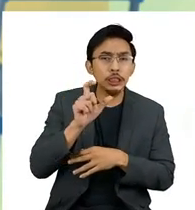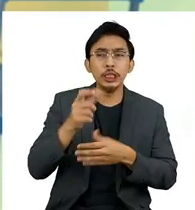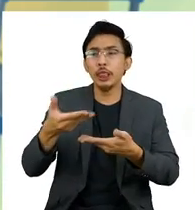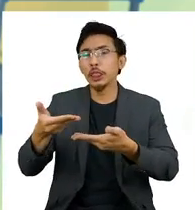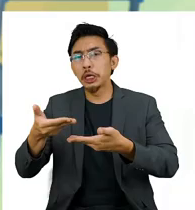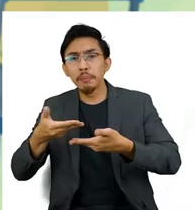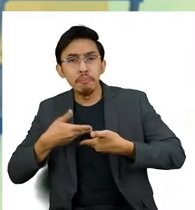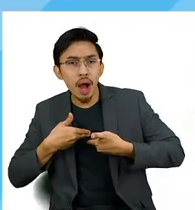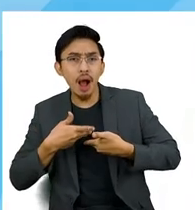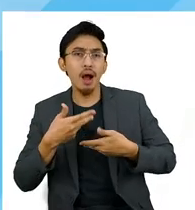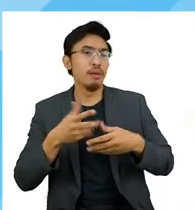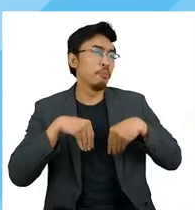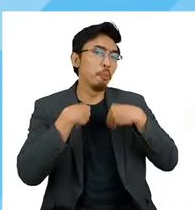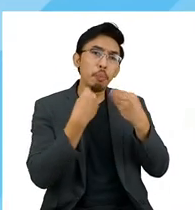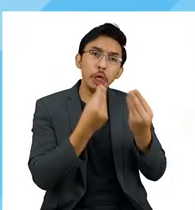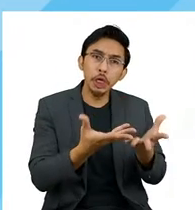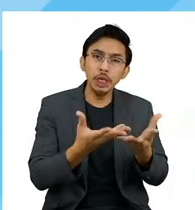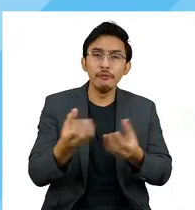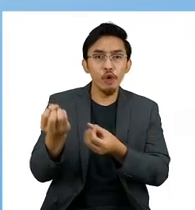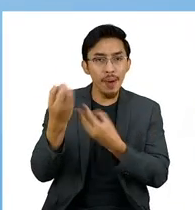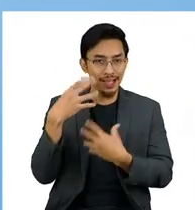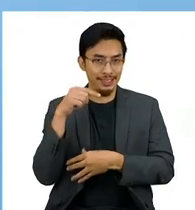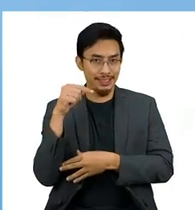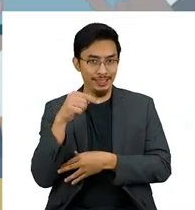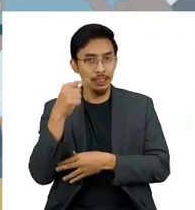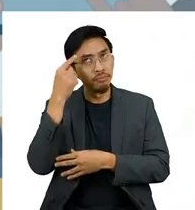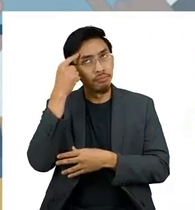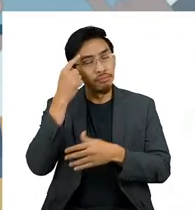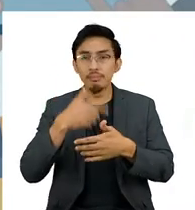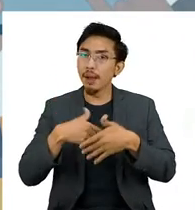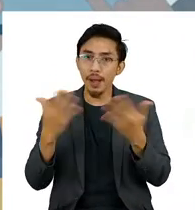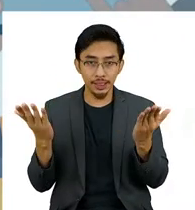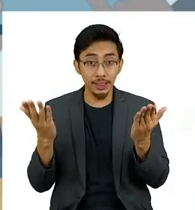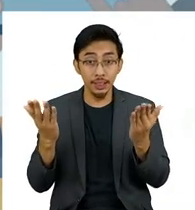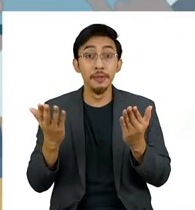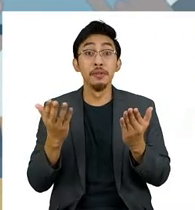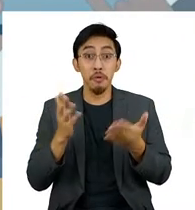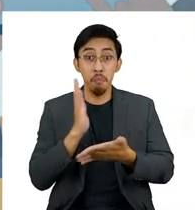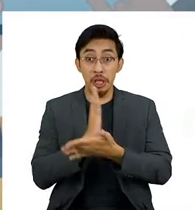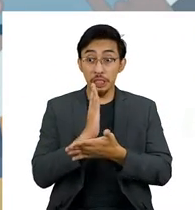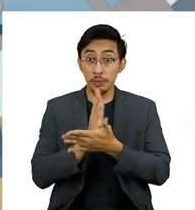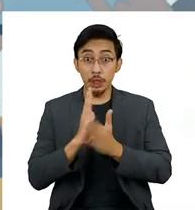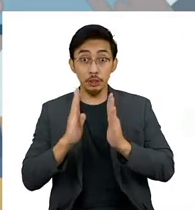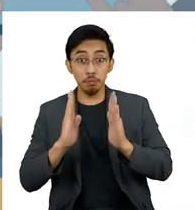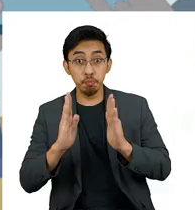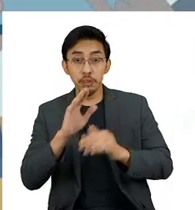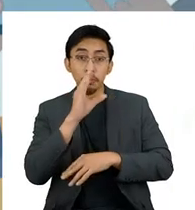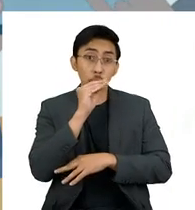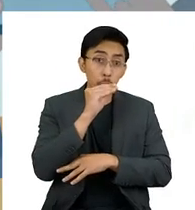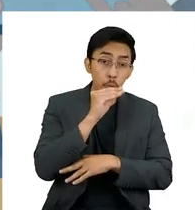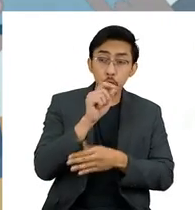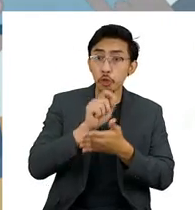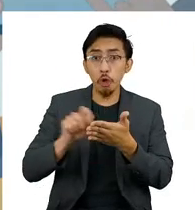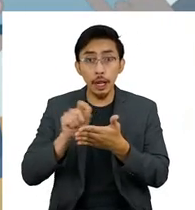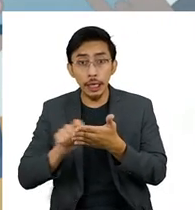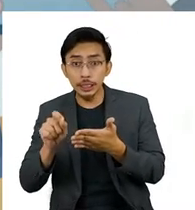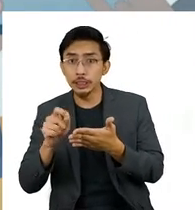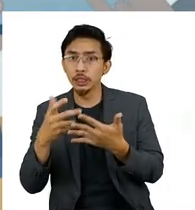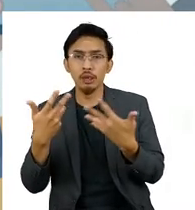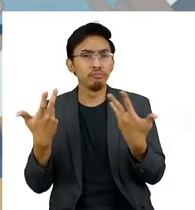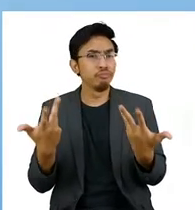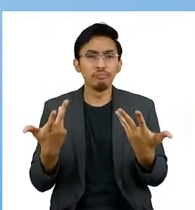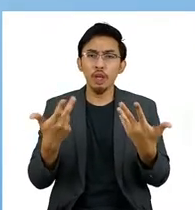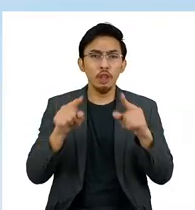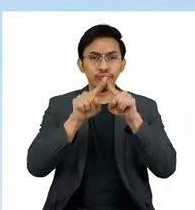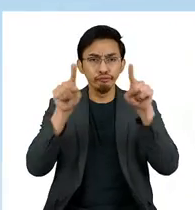ini termasuk kebebasan untuk mencari, menerima, dan memberikan informasi dan pemikiran apapun, terlepas dari pembatasan-pembatasan